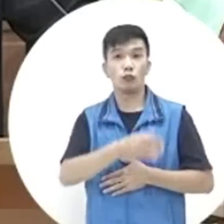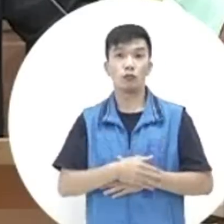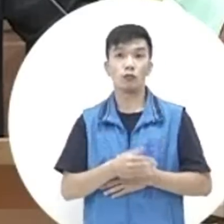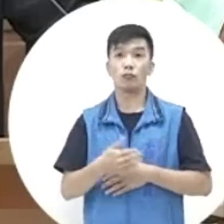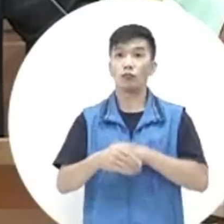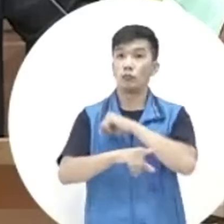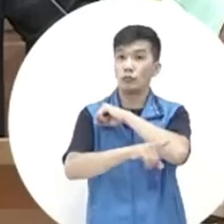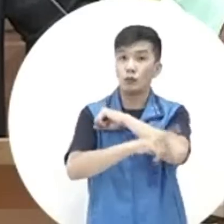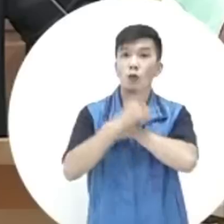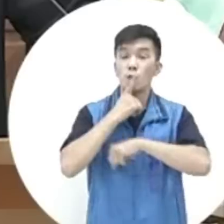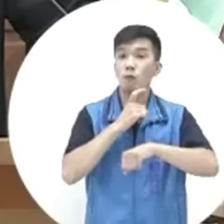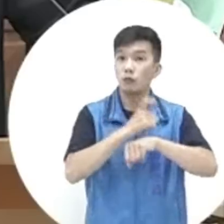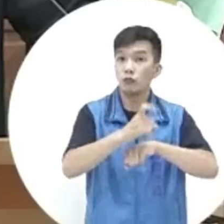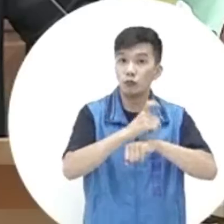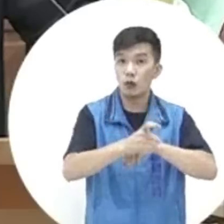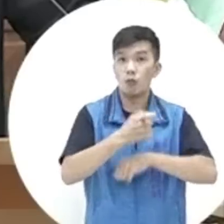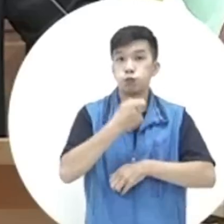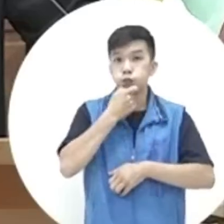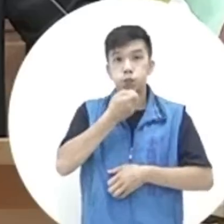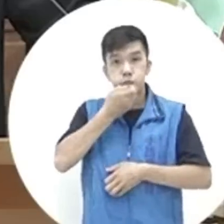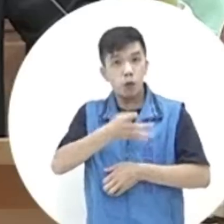的机会，愿不愿意大声的说出来？